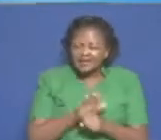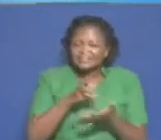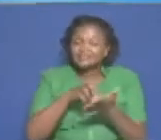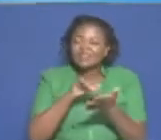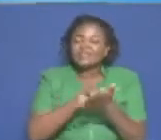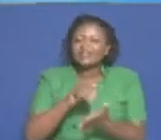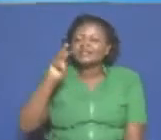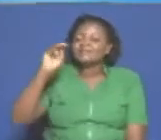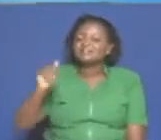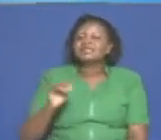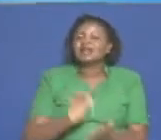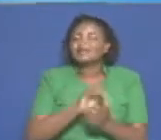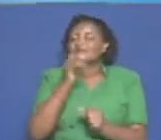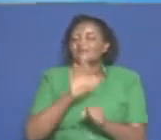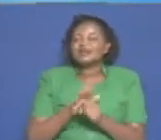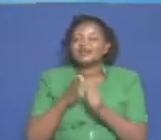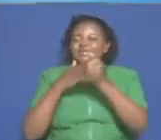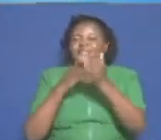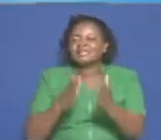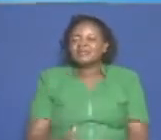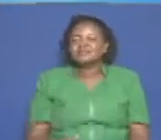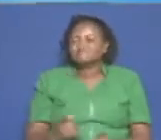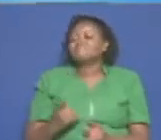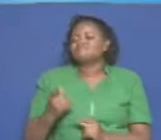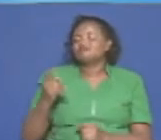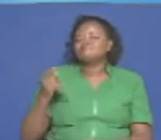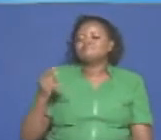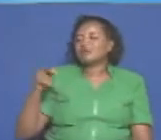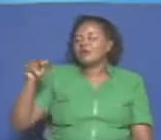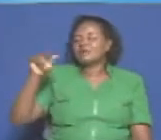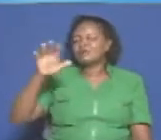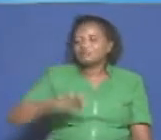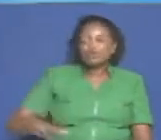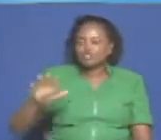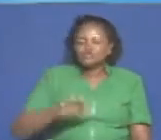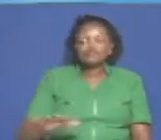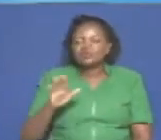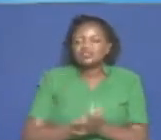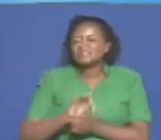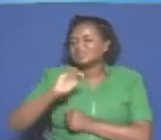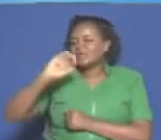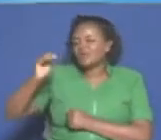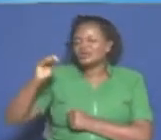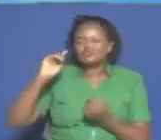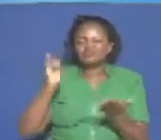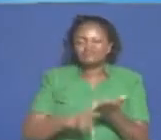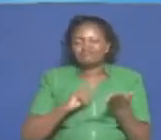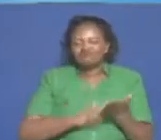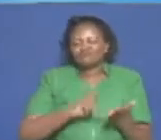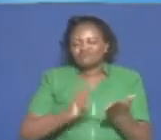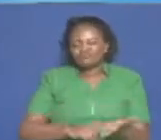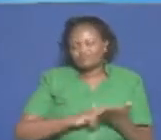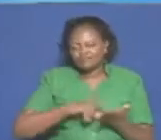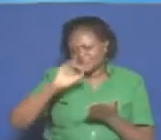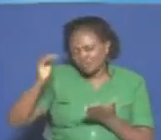wadi ama viongozi kadhaa pia katika eneo bunge na katika county huwa wanajadili mswada wa county